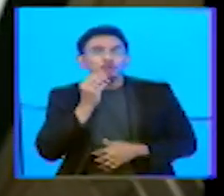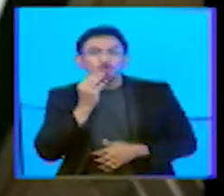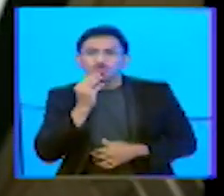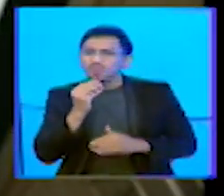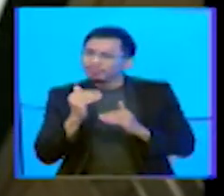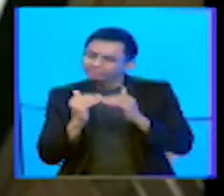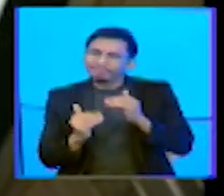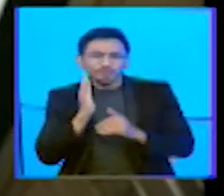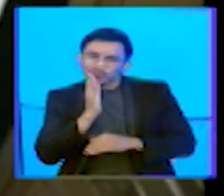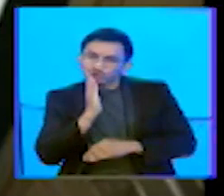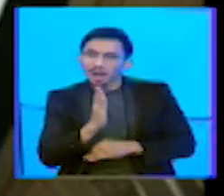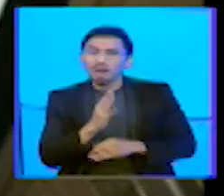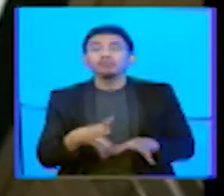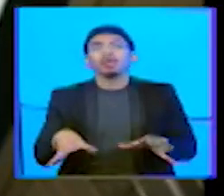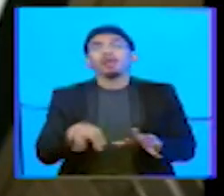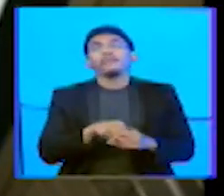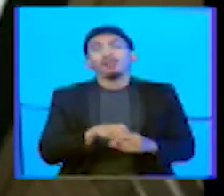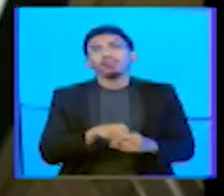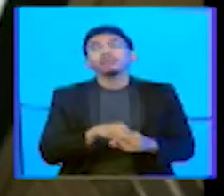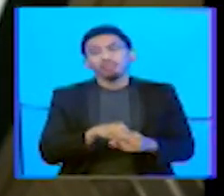jerat prostitusi online